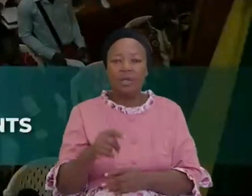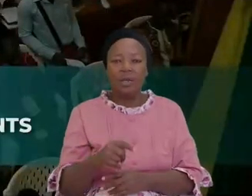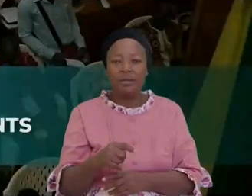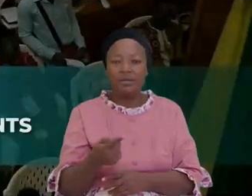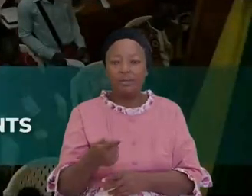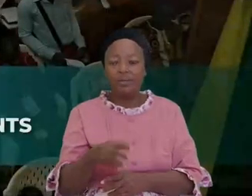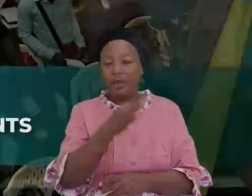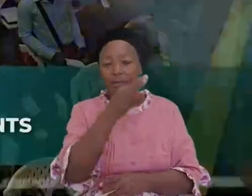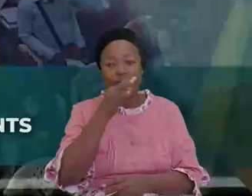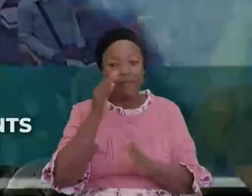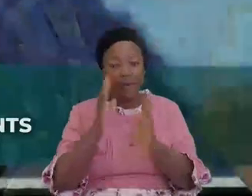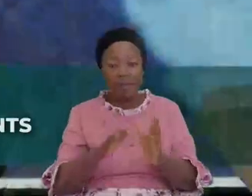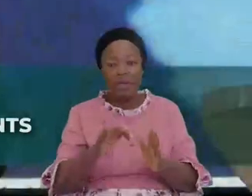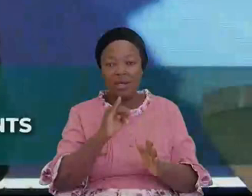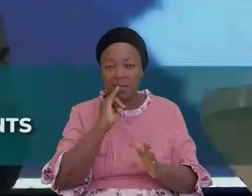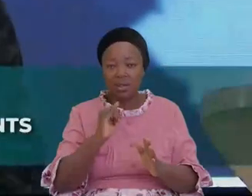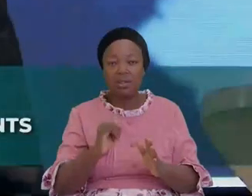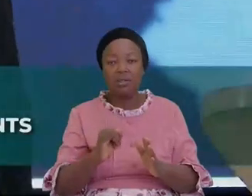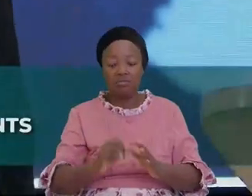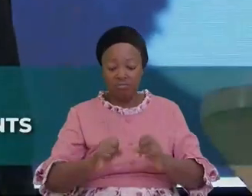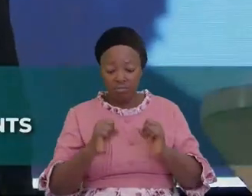Le cultivateur est compétent.